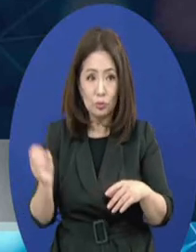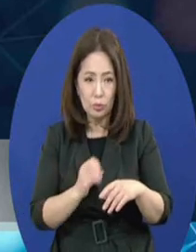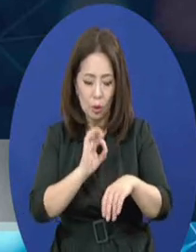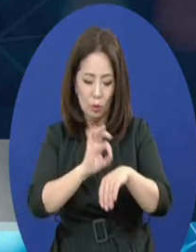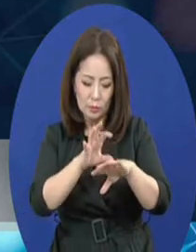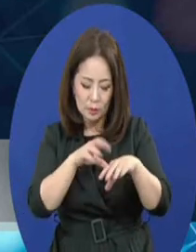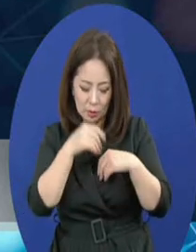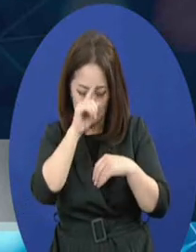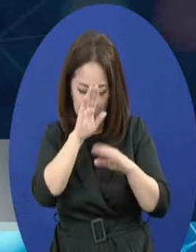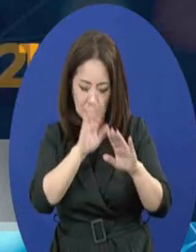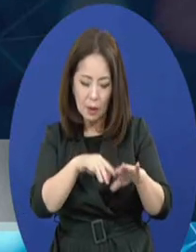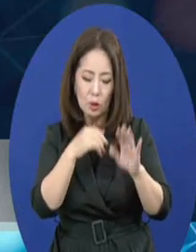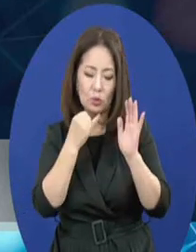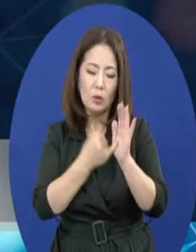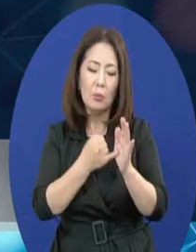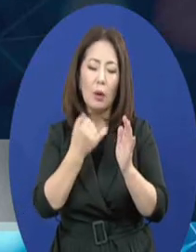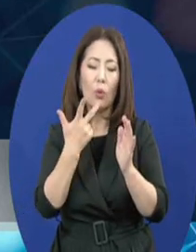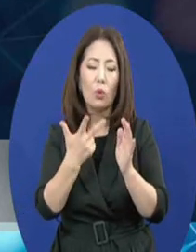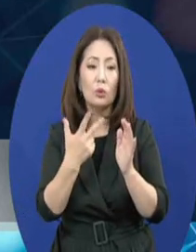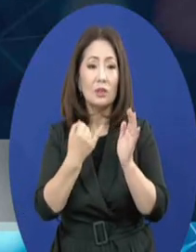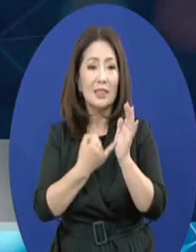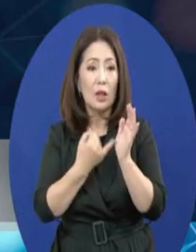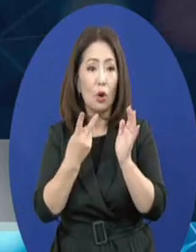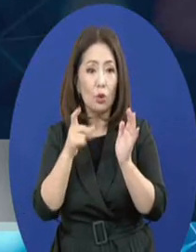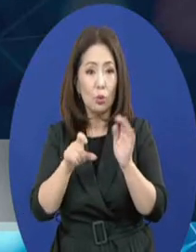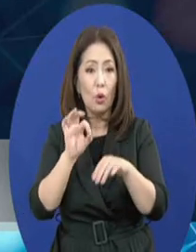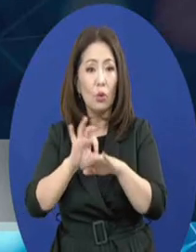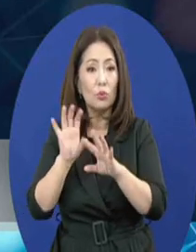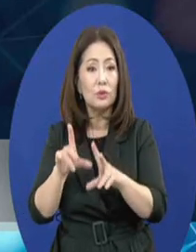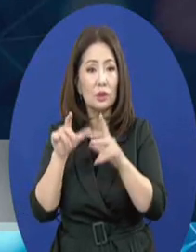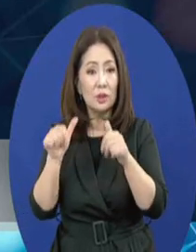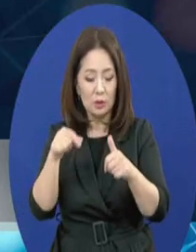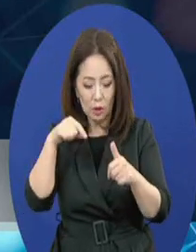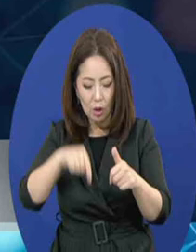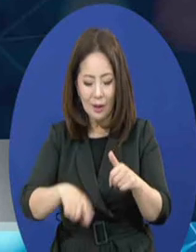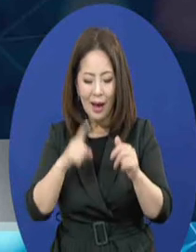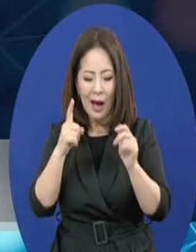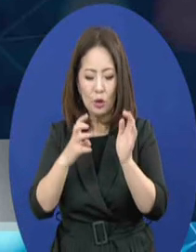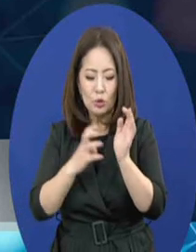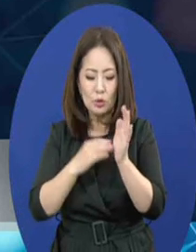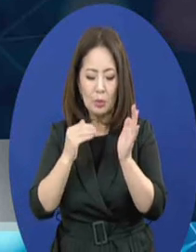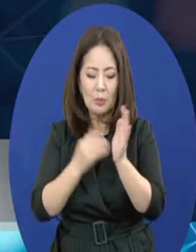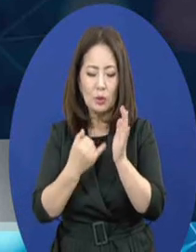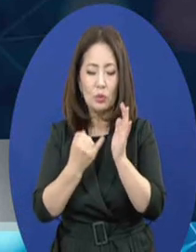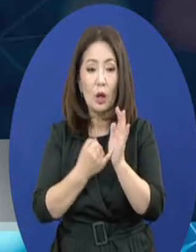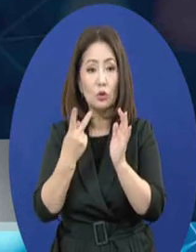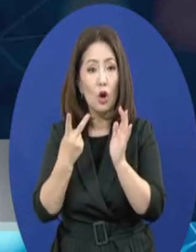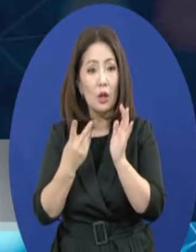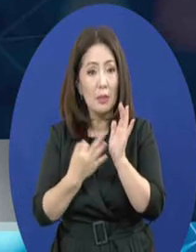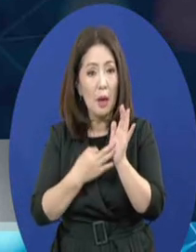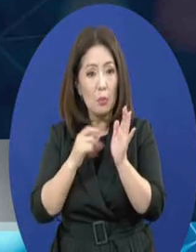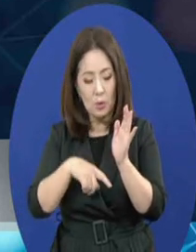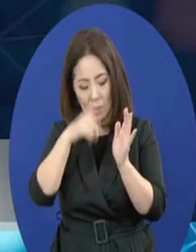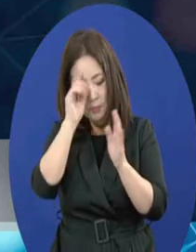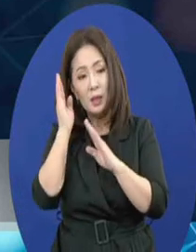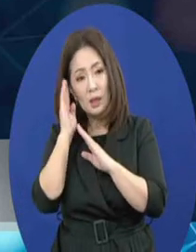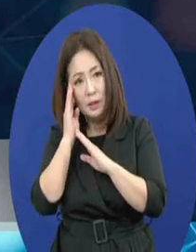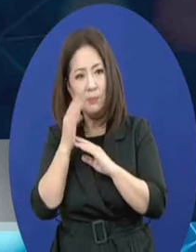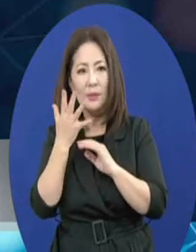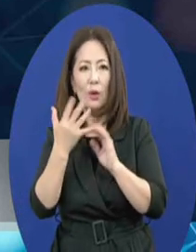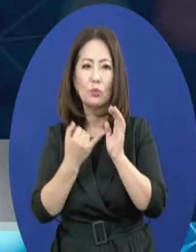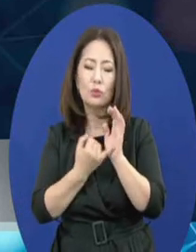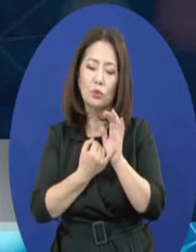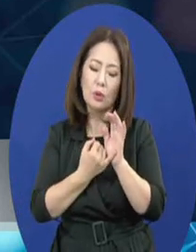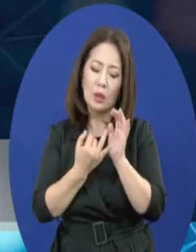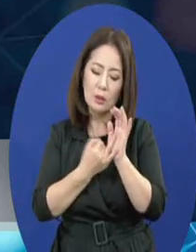байсан 6362 хүн эдгэрсэн байна. Өнөөдрийн байдлаар 19628 хүн эмнэлэгт